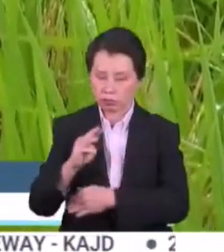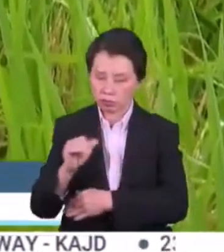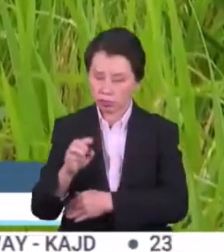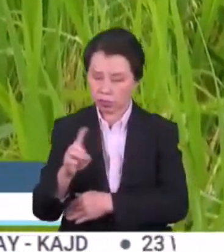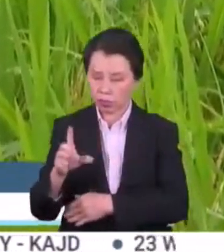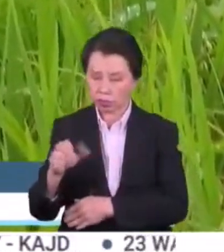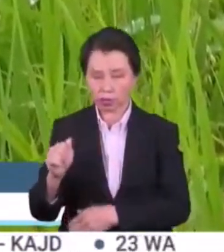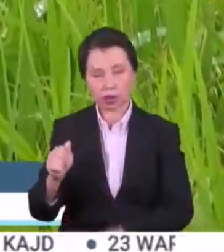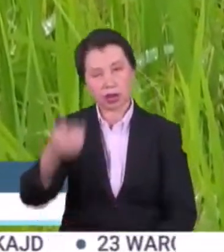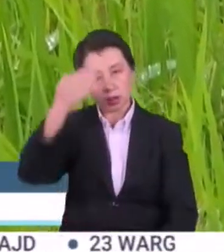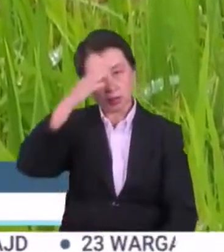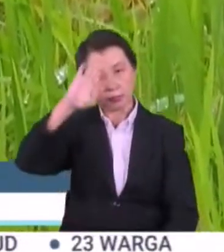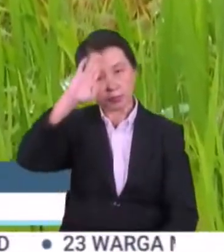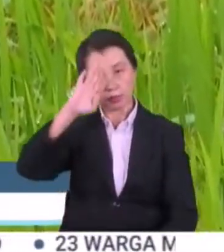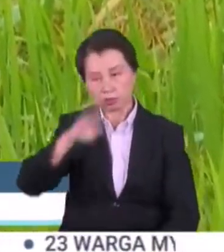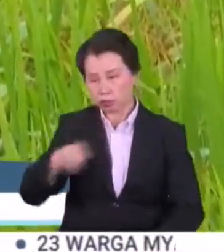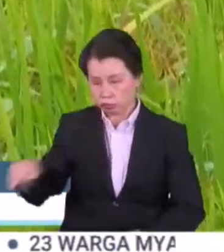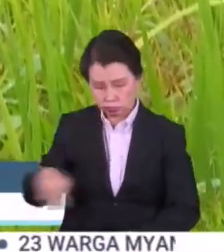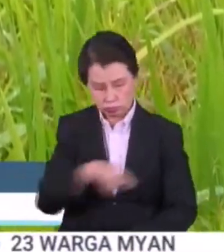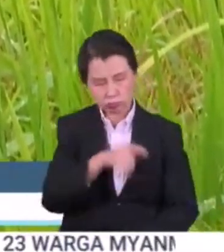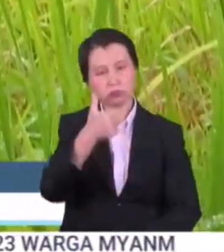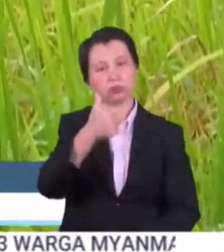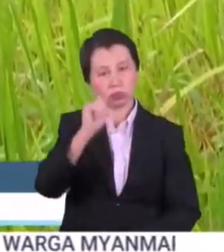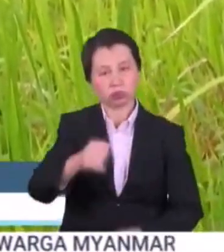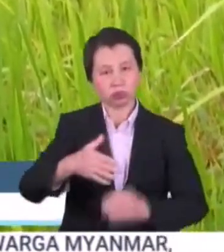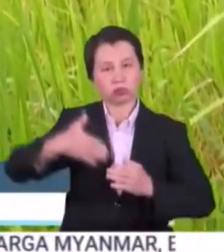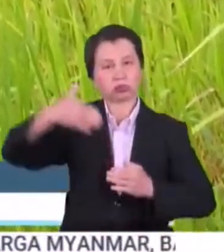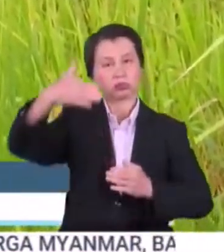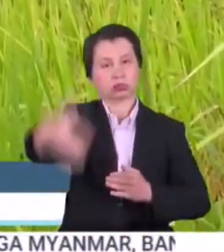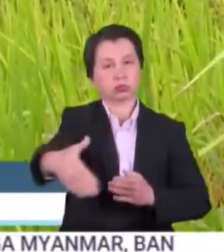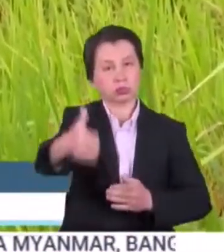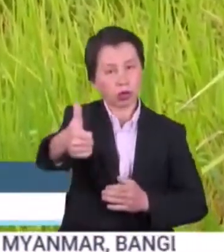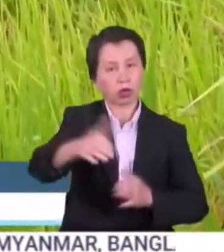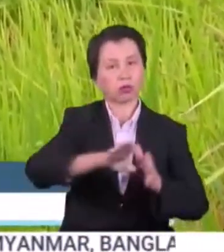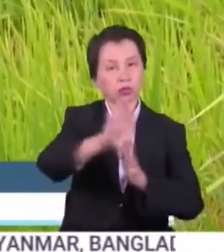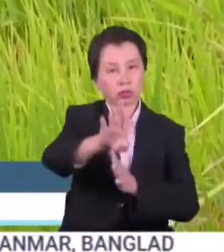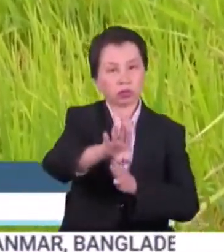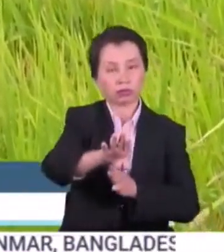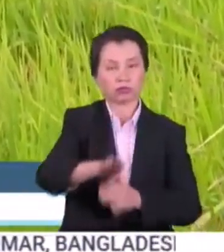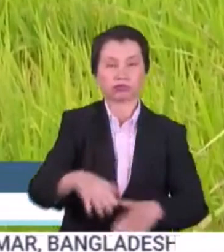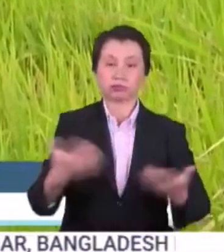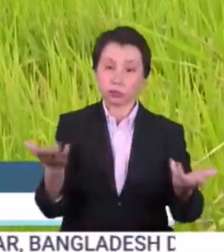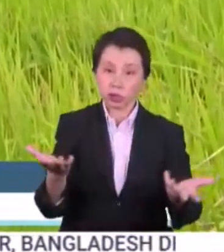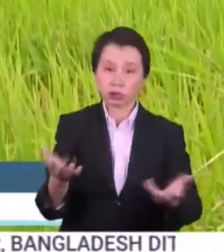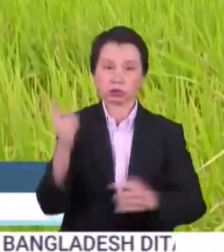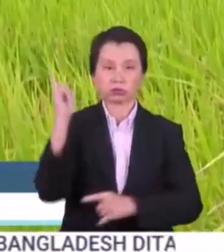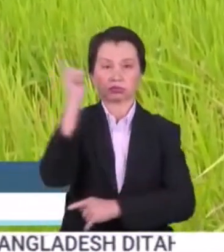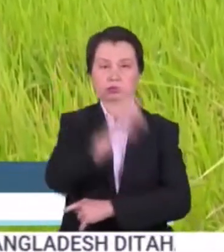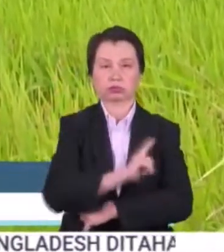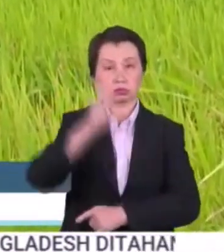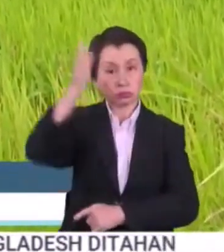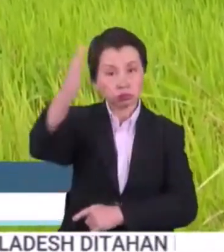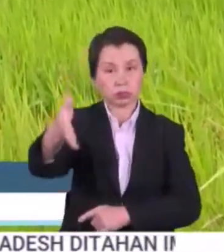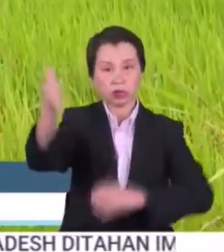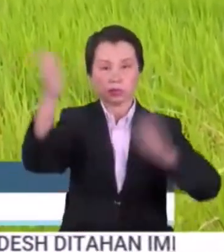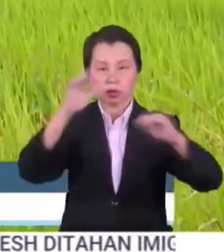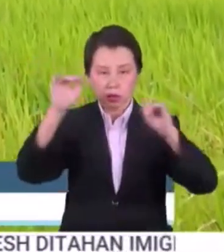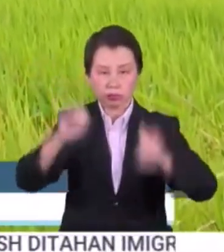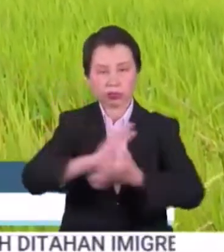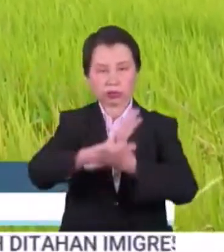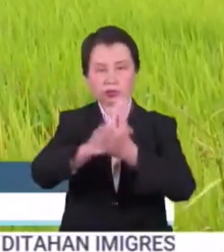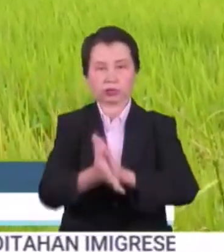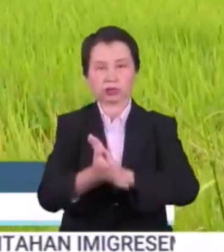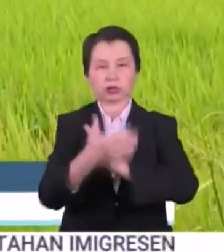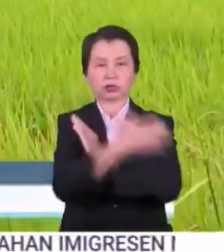Perlis, pesawah kita mampu melangkah lebih jauh. Tidak mustahil, suatu hari nanti, Malaysia bakal